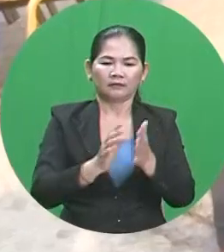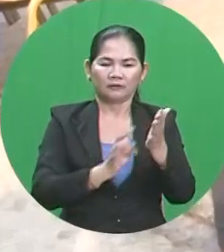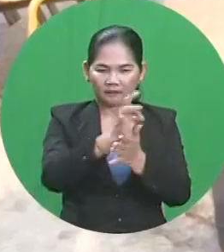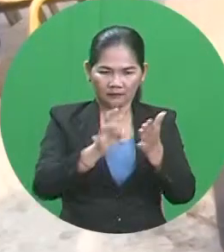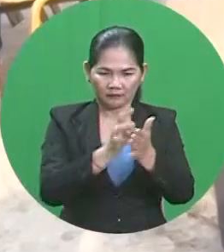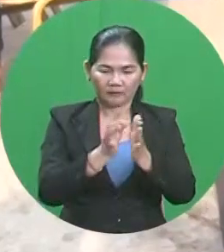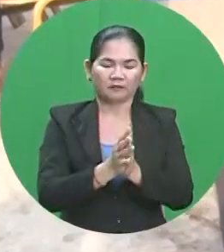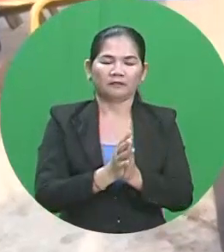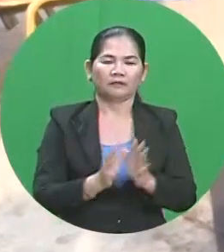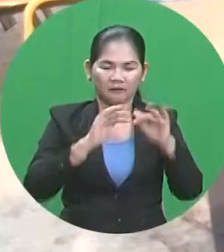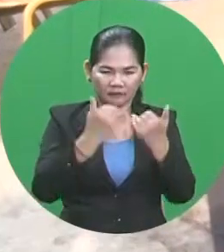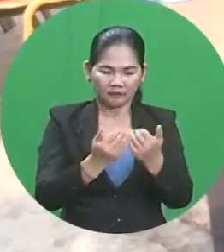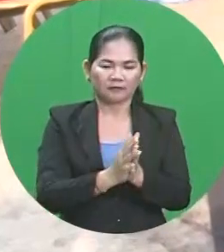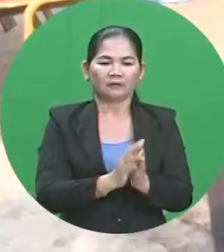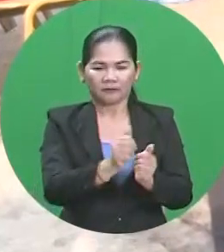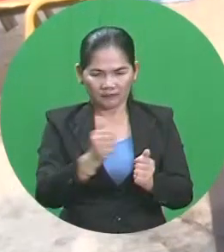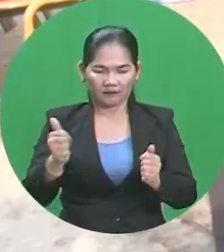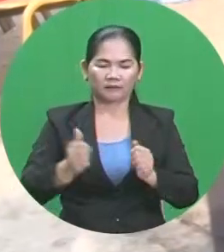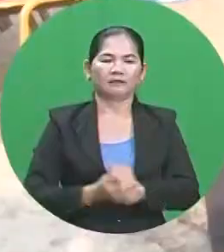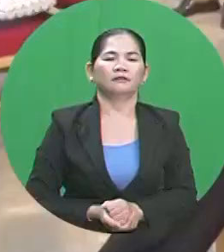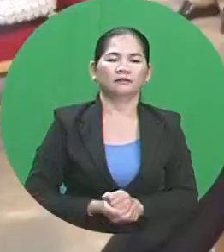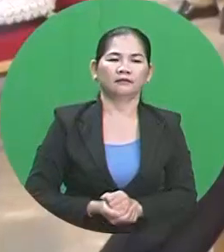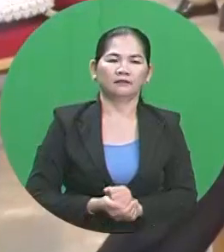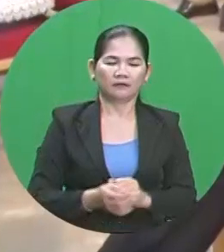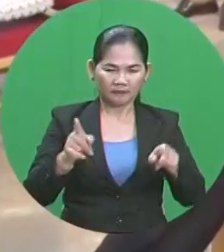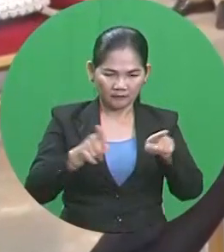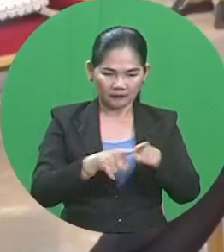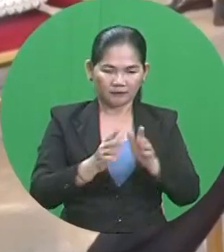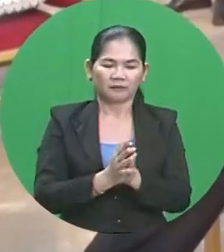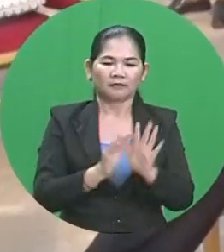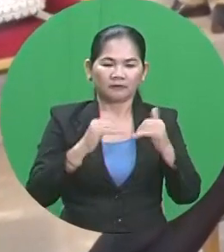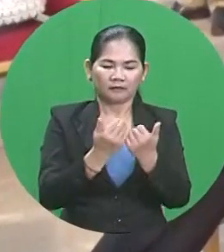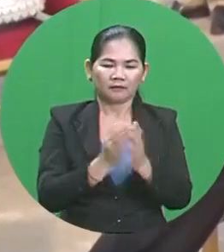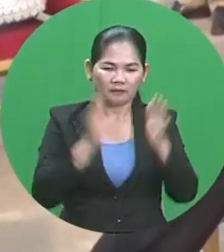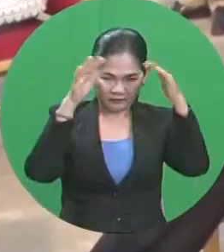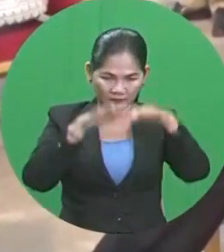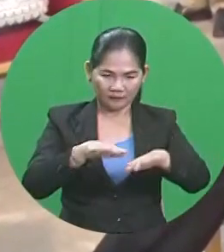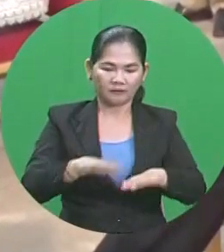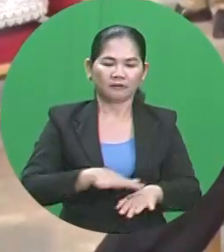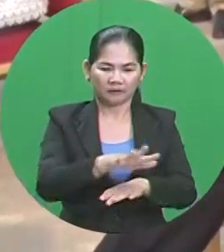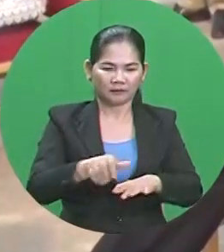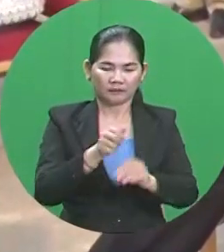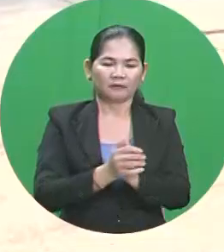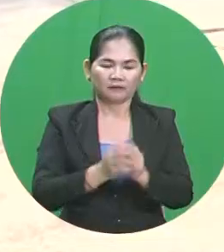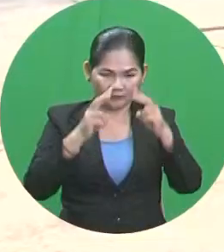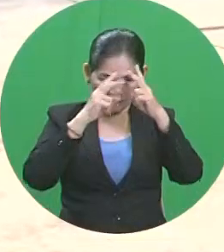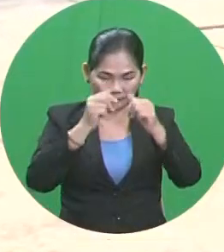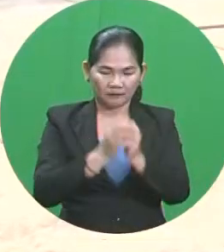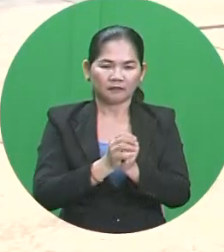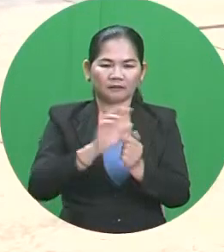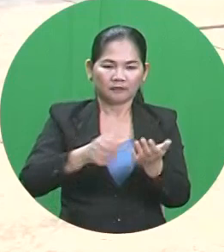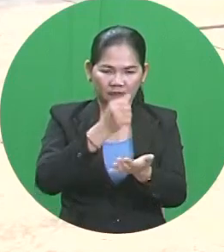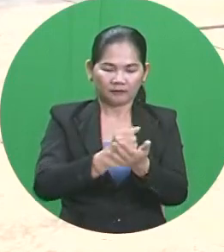រដ្ឋដែលគ្រប់សាសនាផ្សេងគ្នានោះឡើយជាស្ដែងចំពោះសាសនាអ៊ីស្លាមកម្ពុជាត្រូវបានសម្ដេចតែងតាំ